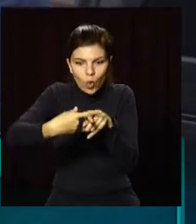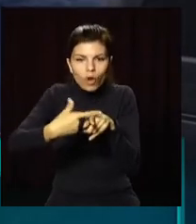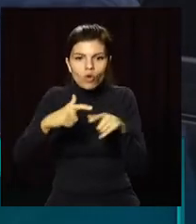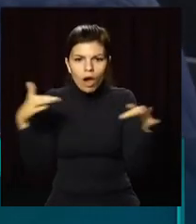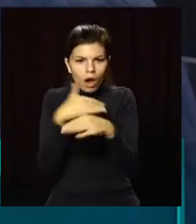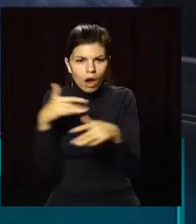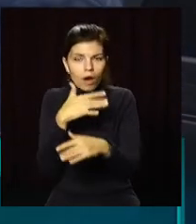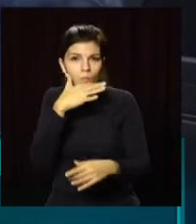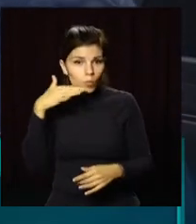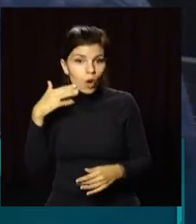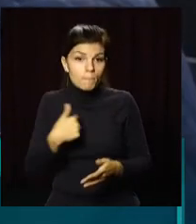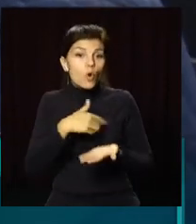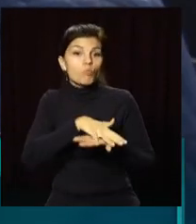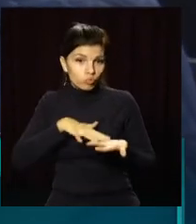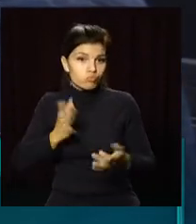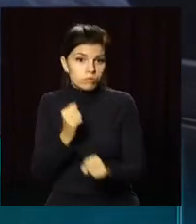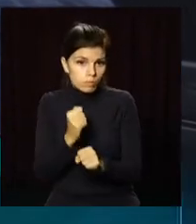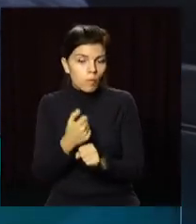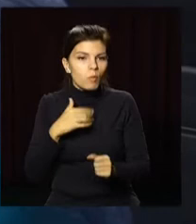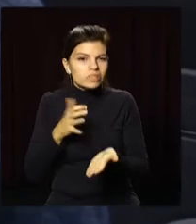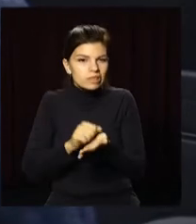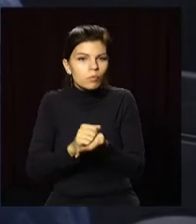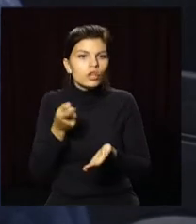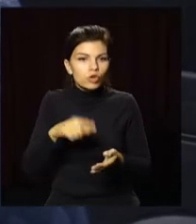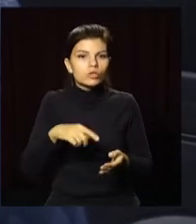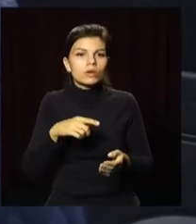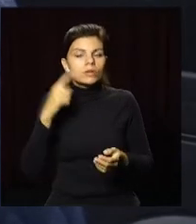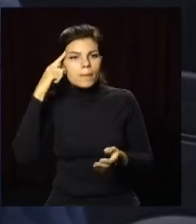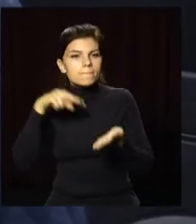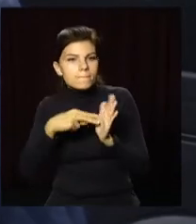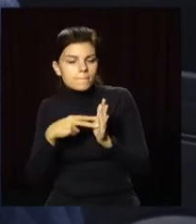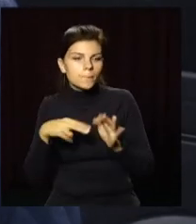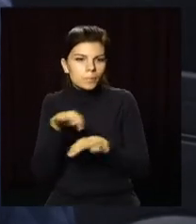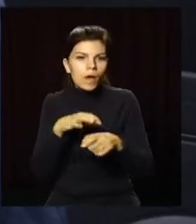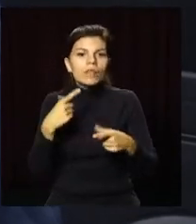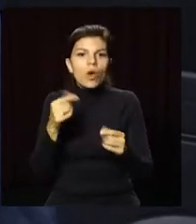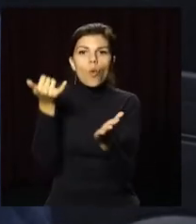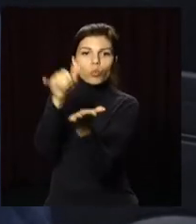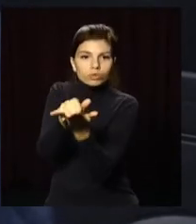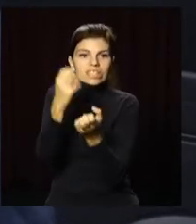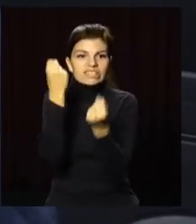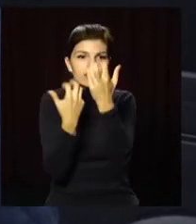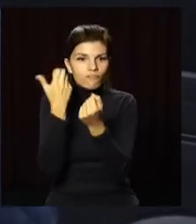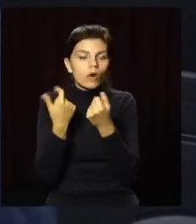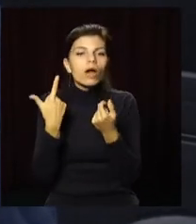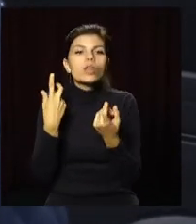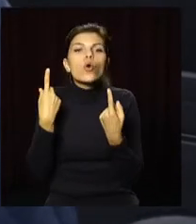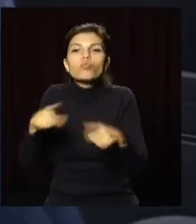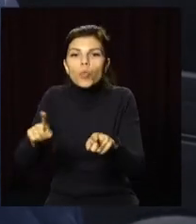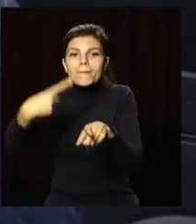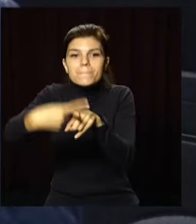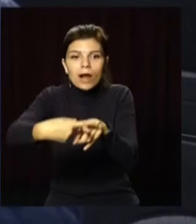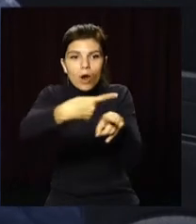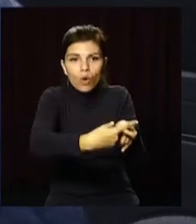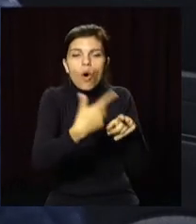города. И мы продолжим эту работу. Мы будем заниматься также проектированием и устанавливать светофоры на других перекрестках,